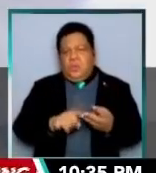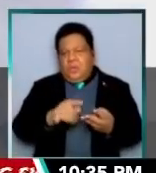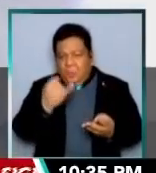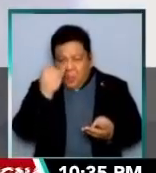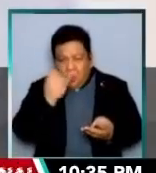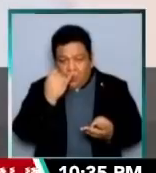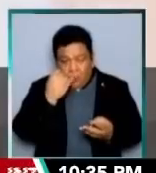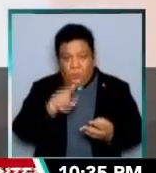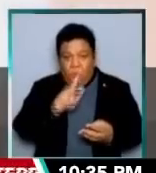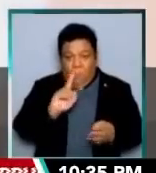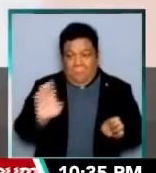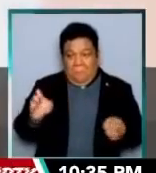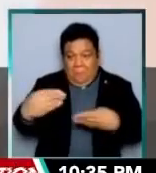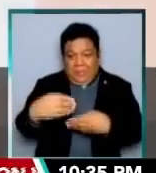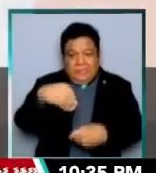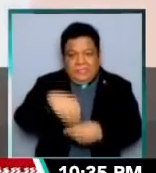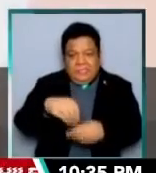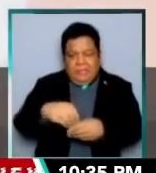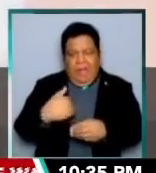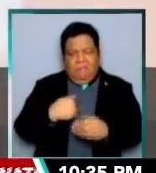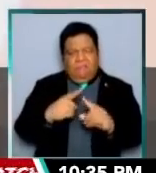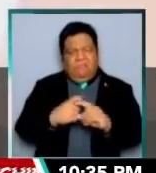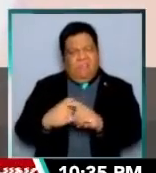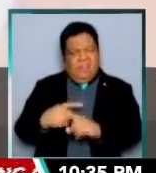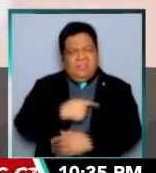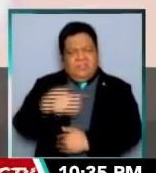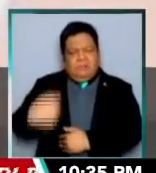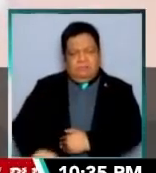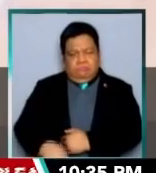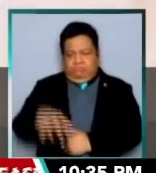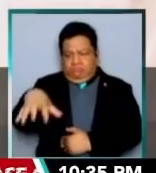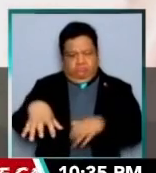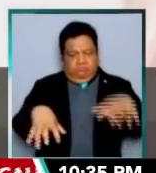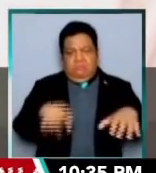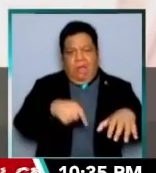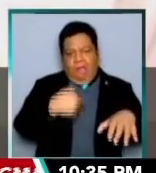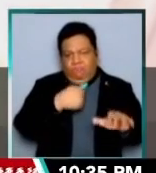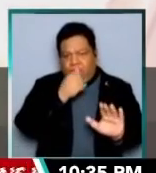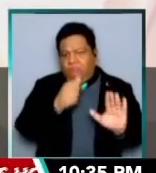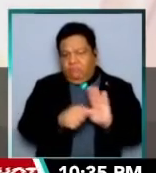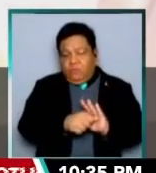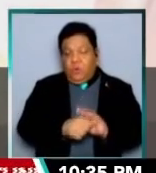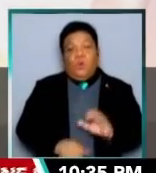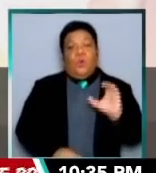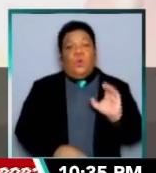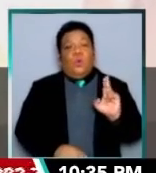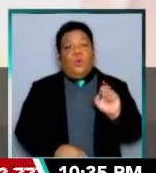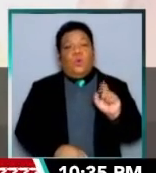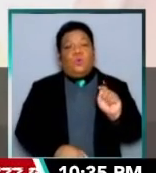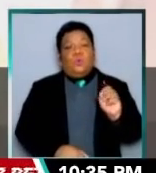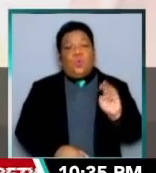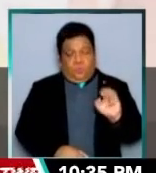character ang mga peking gamot na nakatago sa dalawang magkahiwalay na bodega. Ayon sa Bureau of Customs, sinuri yan ng Food and Drug